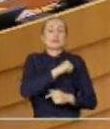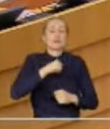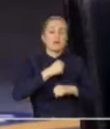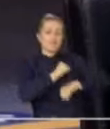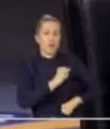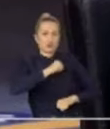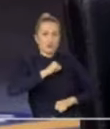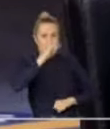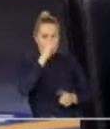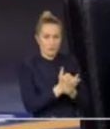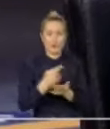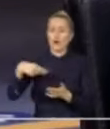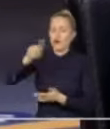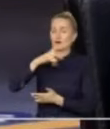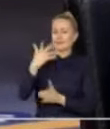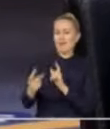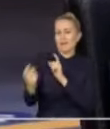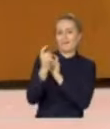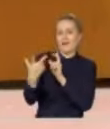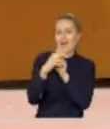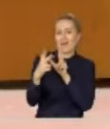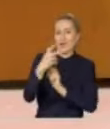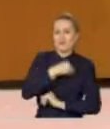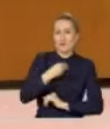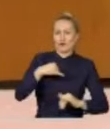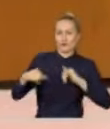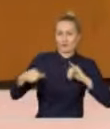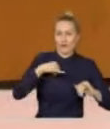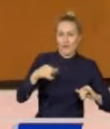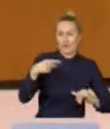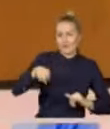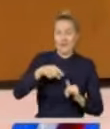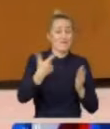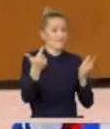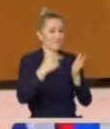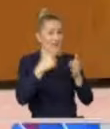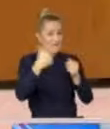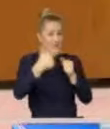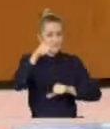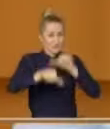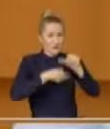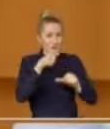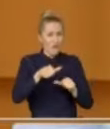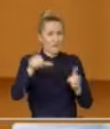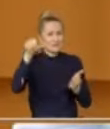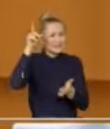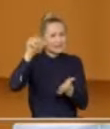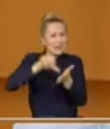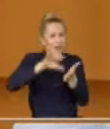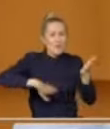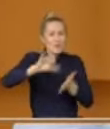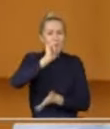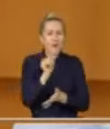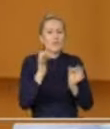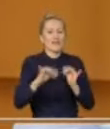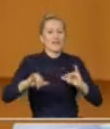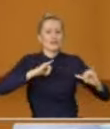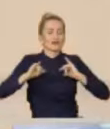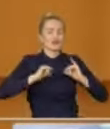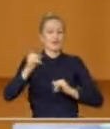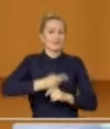próbowali wykorzystać do ataku na polski rząd. W 2021 roku w sercu Europy obecnie rządzący podnieśli rękę